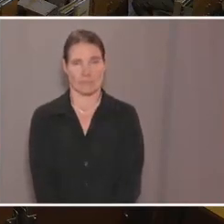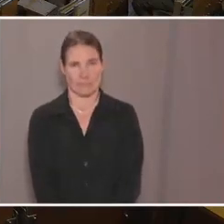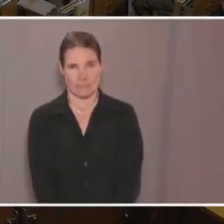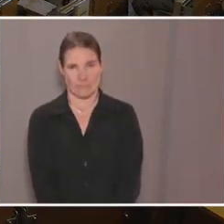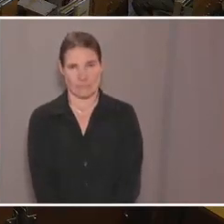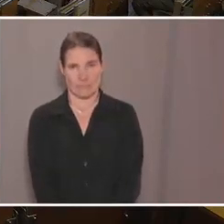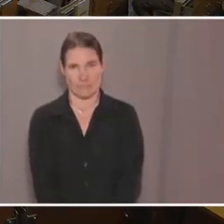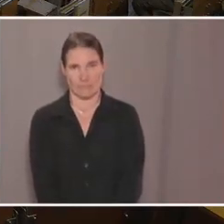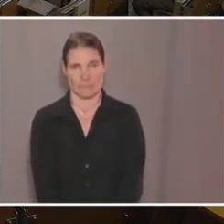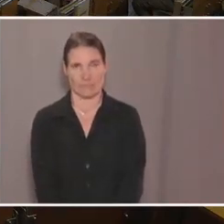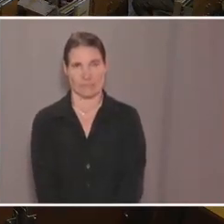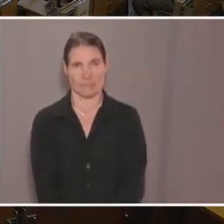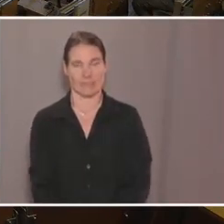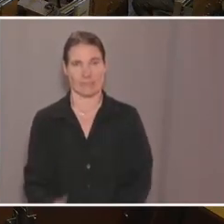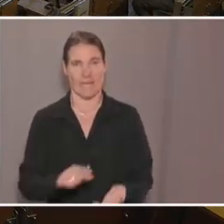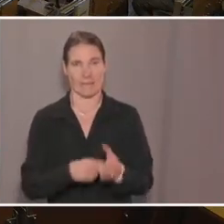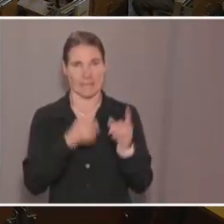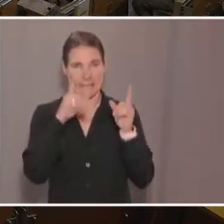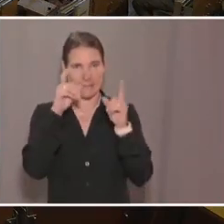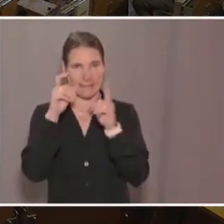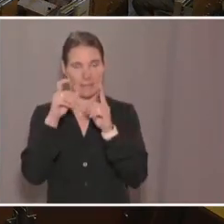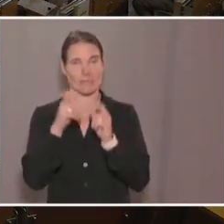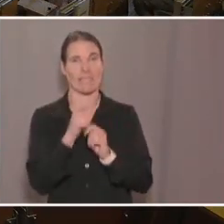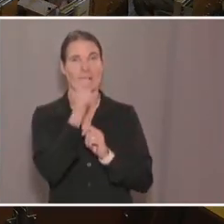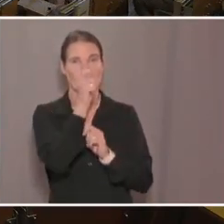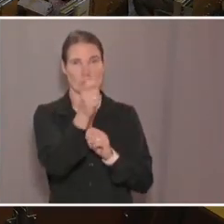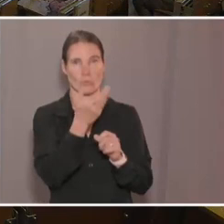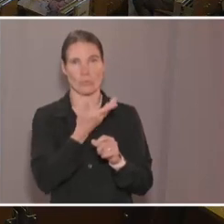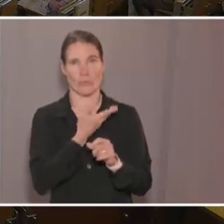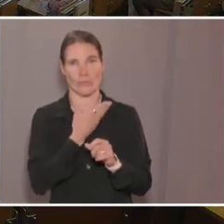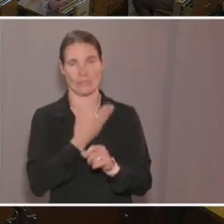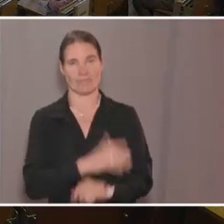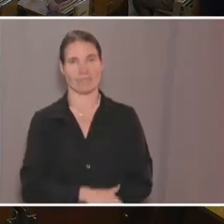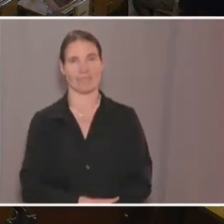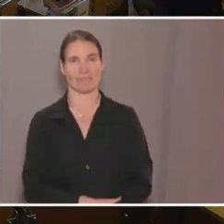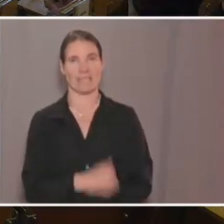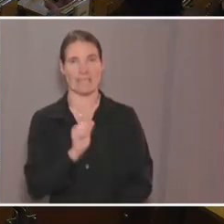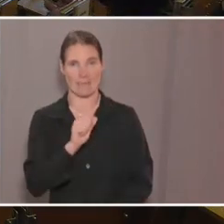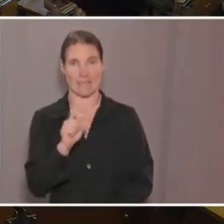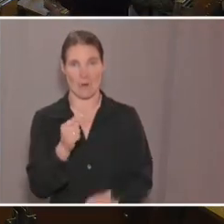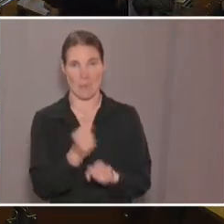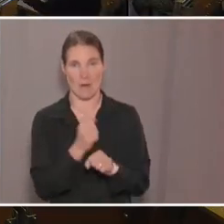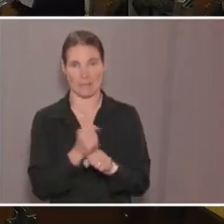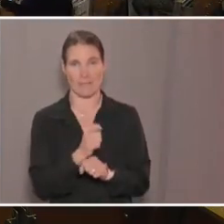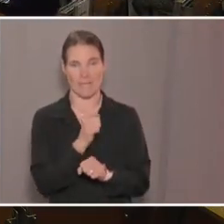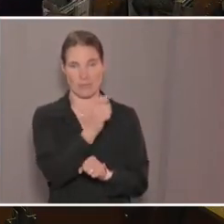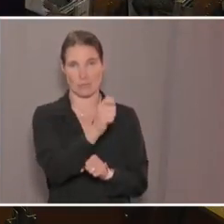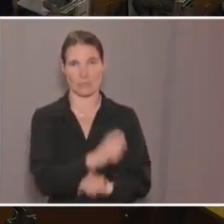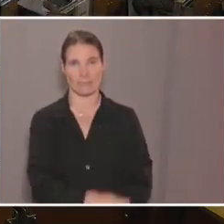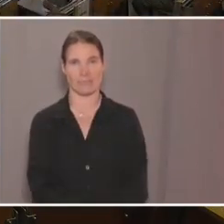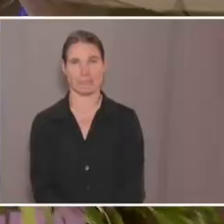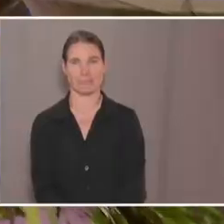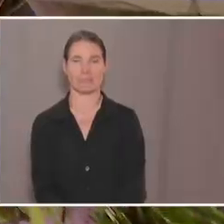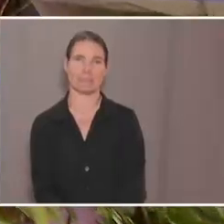anstoßen, einmal in die Kamera. Und wenn Sie mit uns anstoßen möchten, können Sie das auch tun.